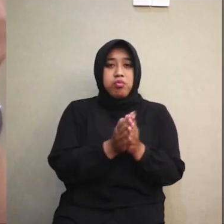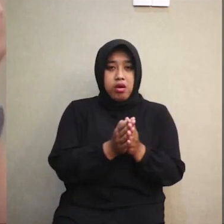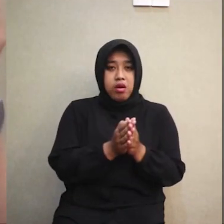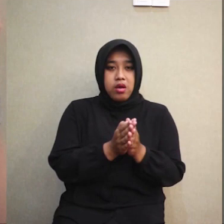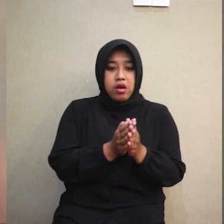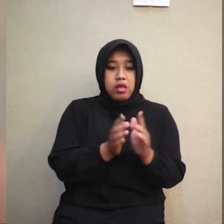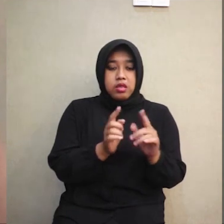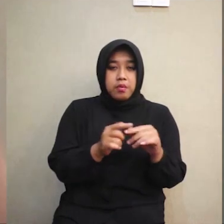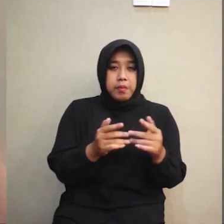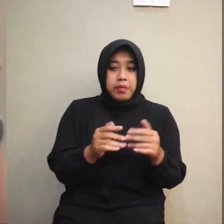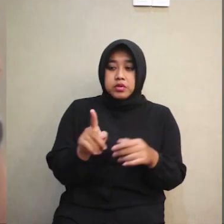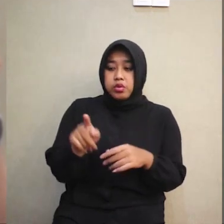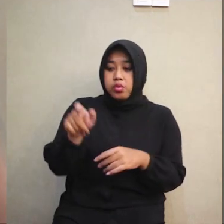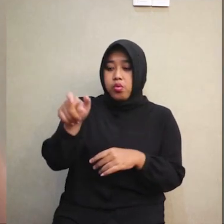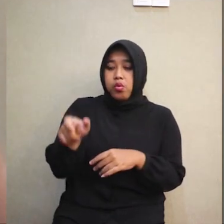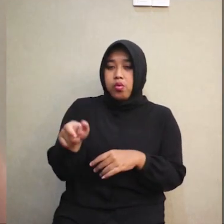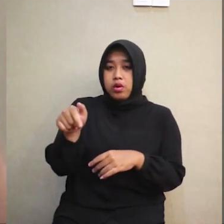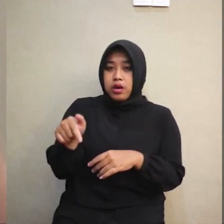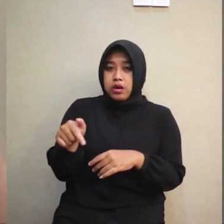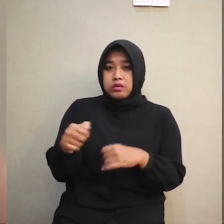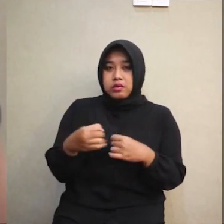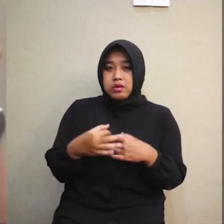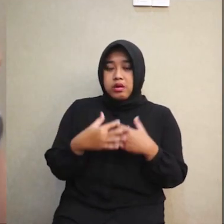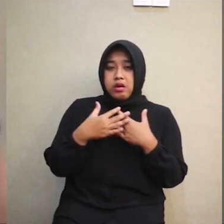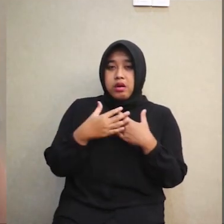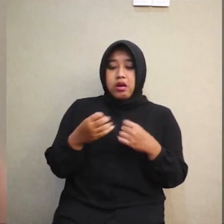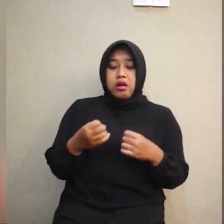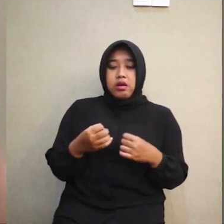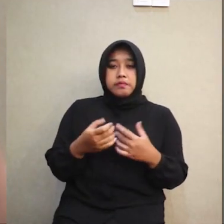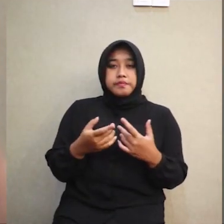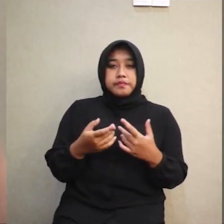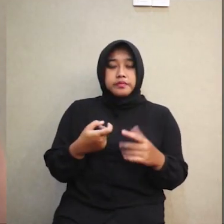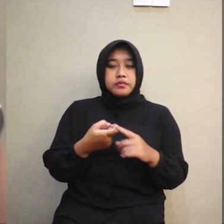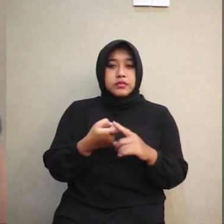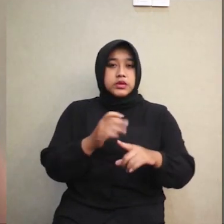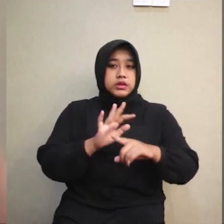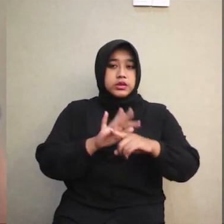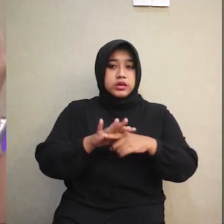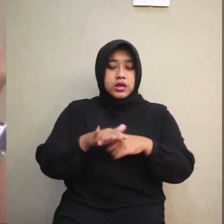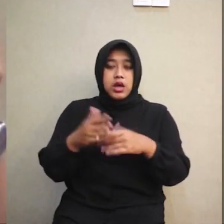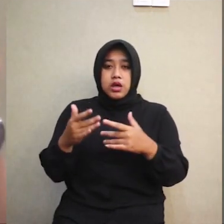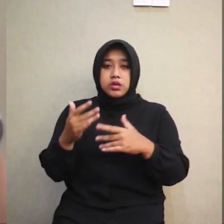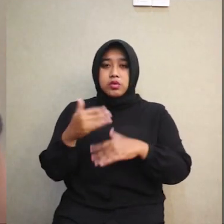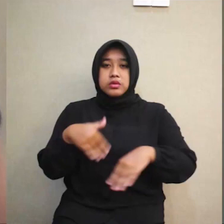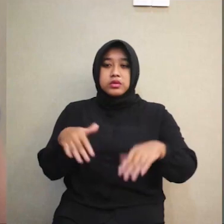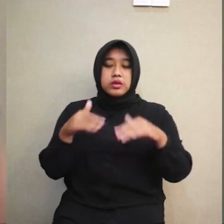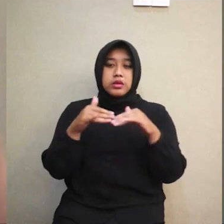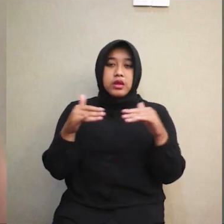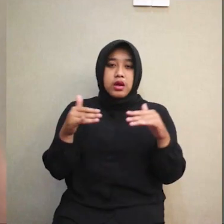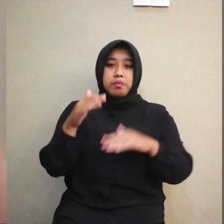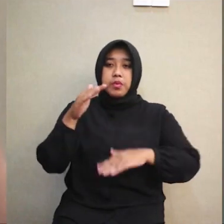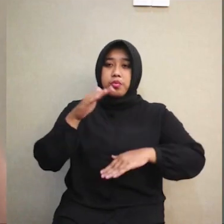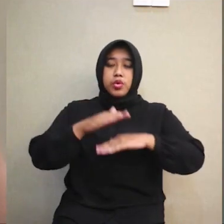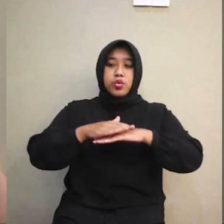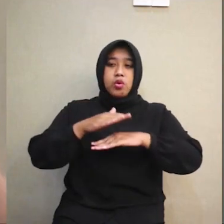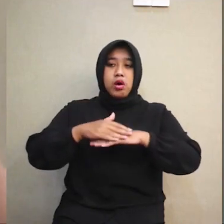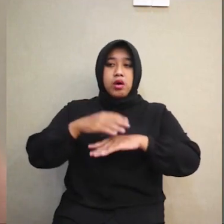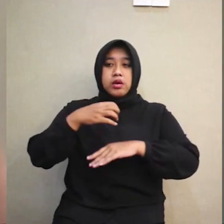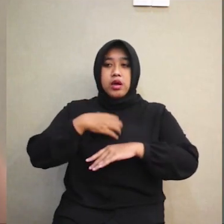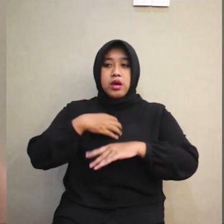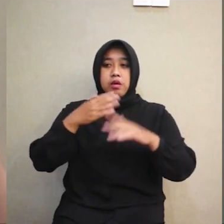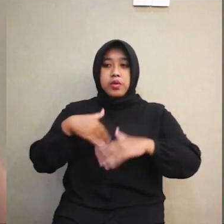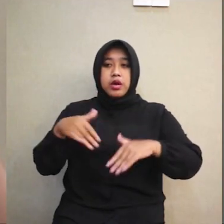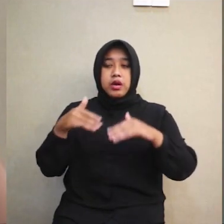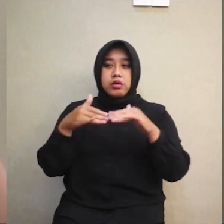bahkan satu orang pun yang terkena dampak dari diskriminasi atau ketidaksetaraan pemenuhan hak atas